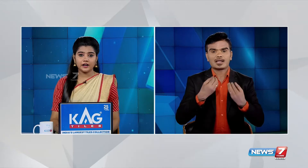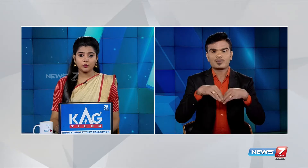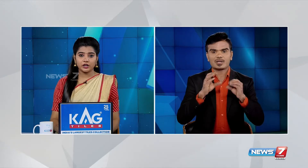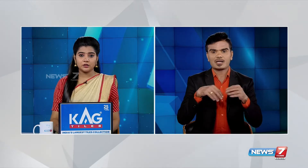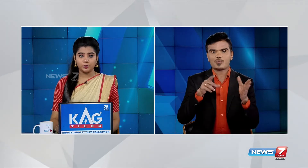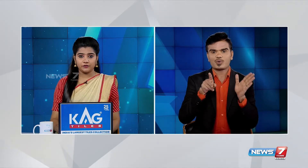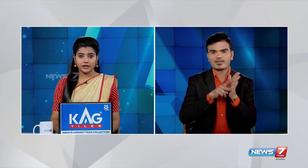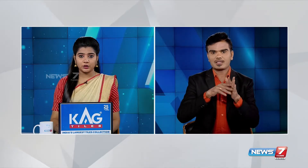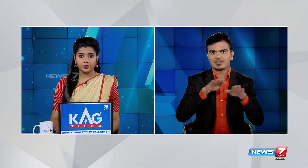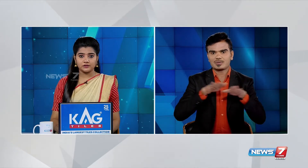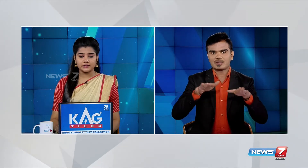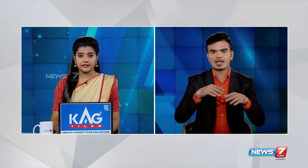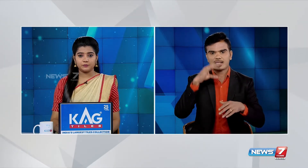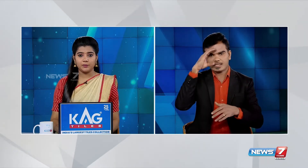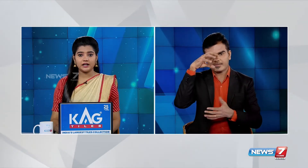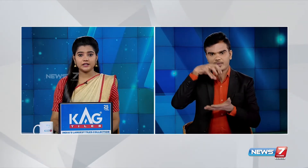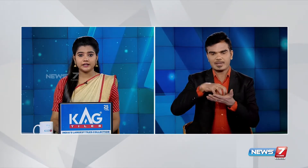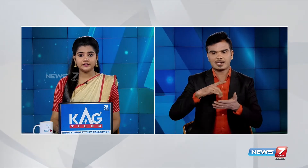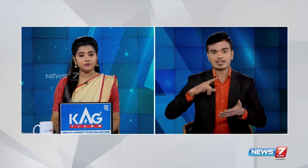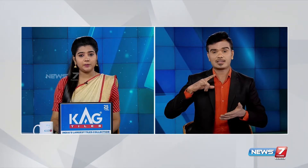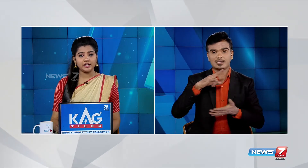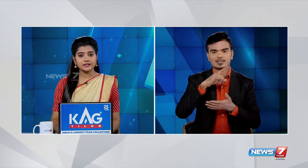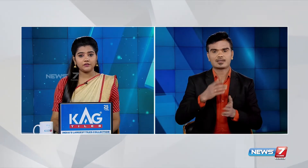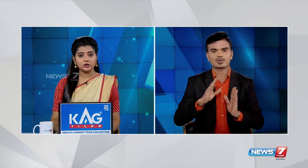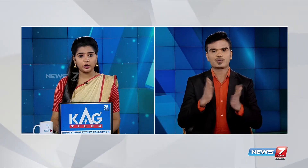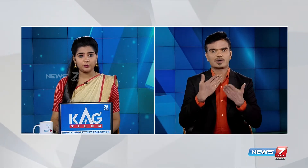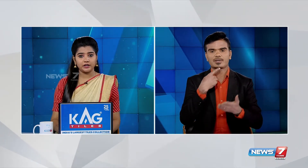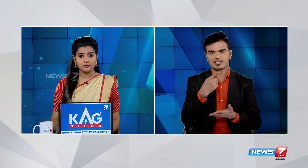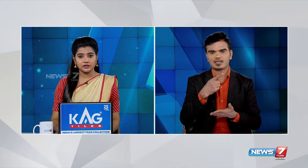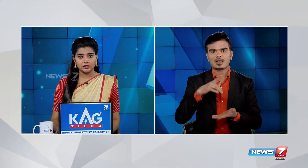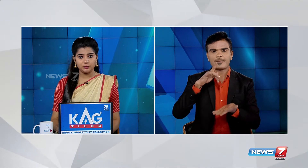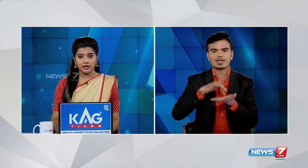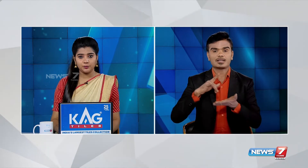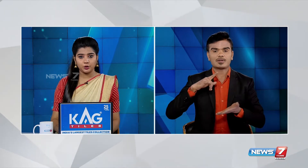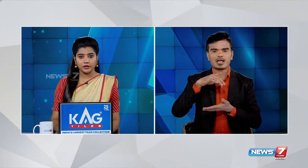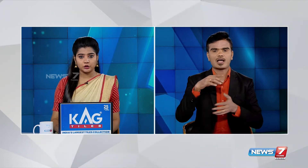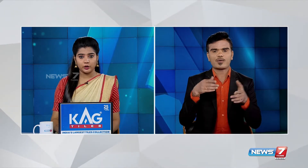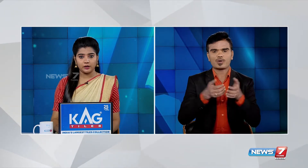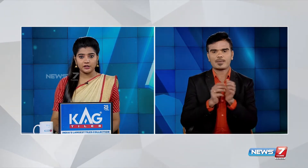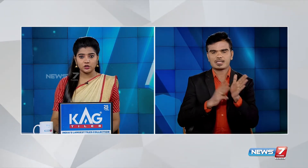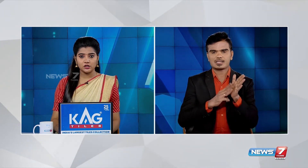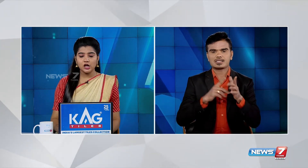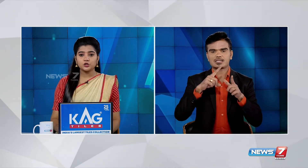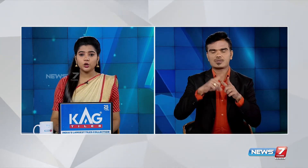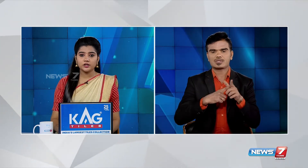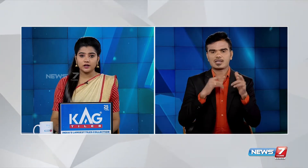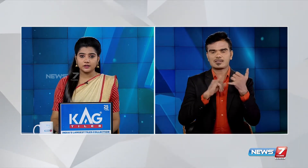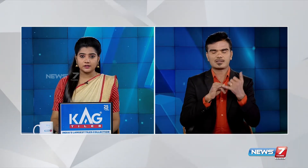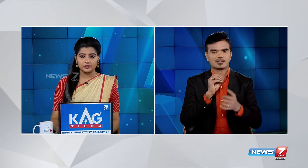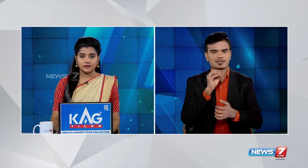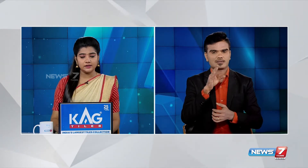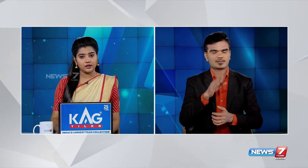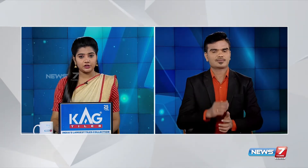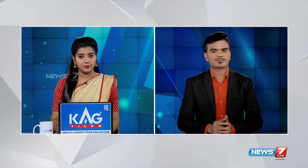ஏழு நடைமுறைகள் முடிவடைந்தவுடன் சேலம் விமான நிலையத்தில் விமான சேவை தொடங்கும் என்று மத்திய விமான போக்குவரத்து துறை அமைச்சர்